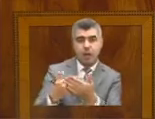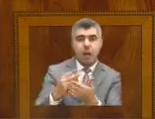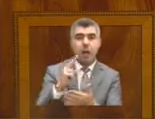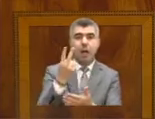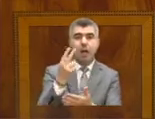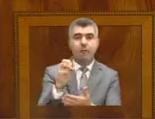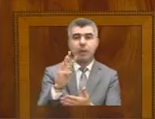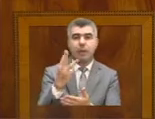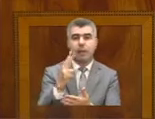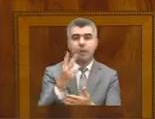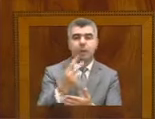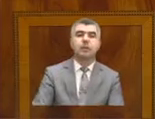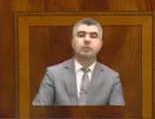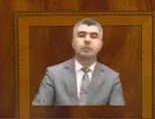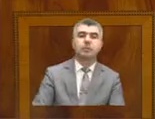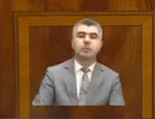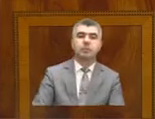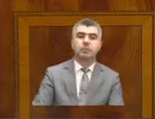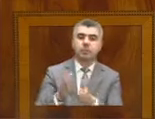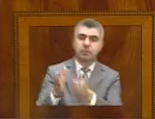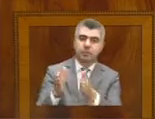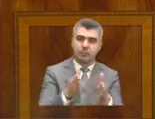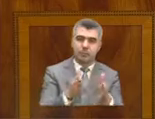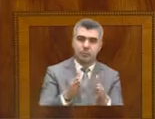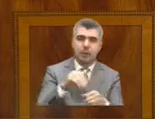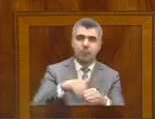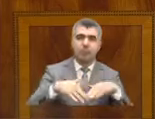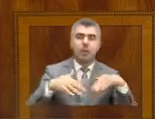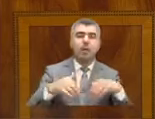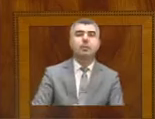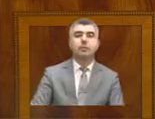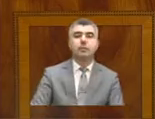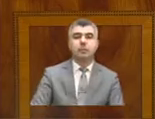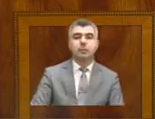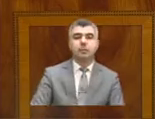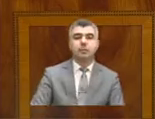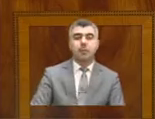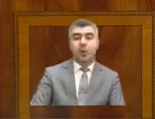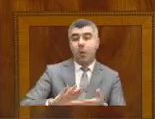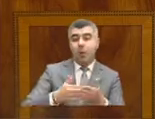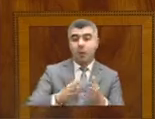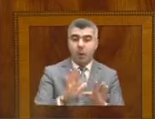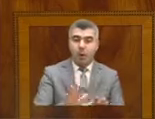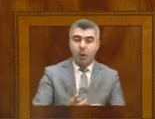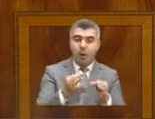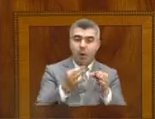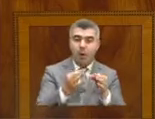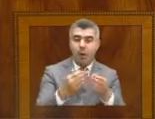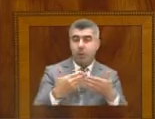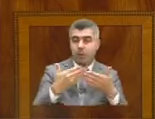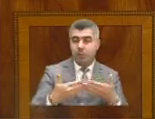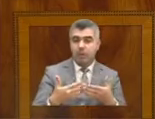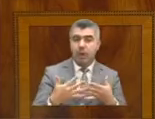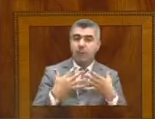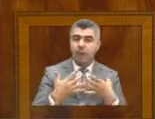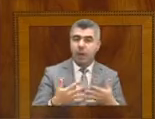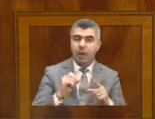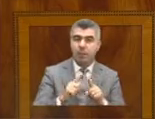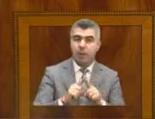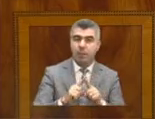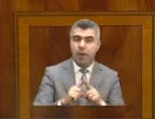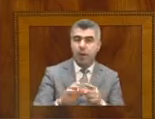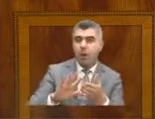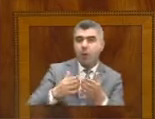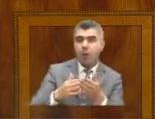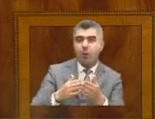2021 و2023. حضرات السيدات والسادة، إن ما تم تحقيقه من حصيلة مشرفة خلال النصف الأول